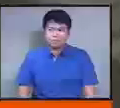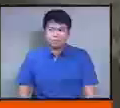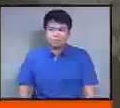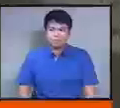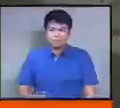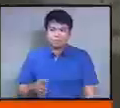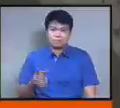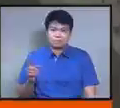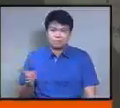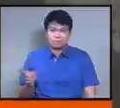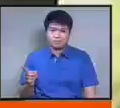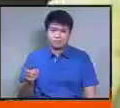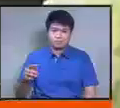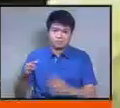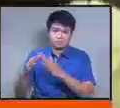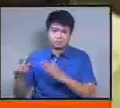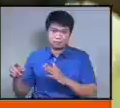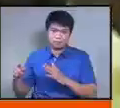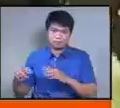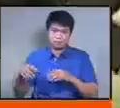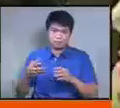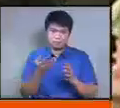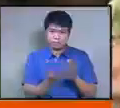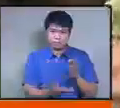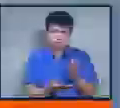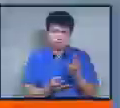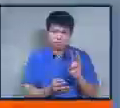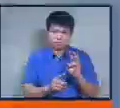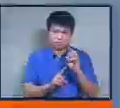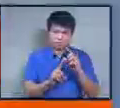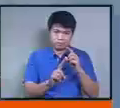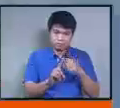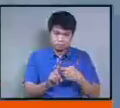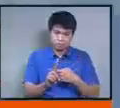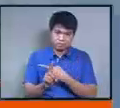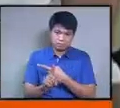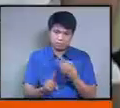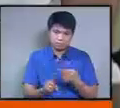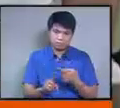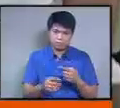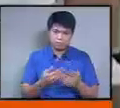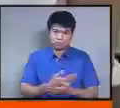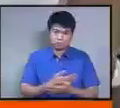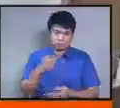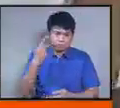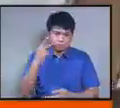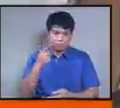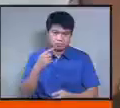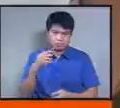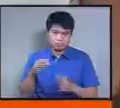Sa tabi na ng kanilang bahay, inilibing ang 6 na buwang sanggol na anak ni Marily Abo-Abo na si Baby Winces. Kwento ng lola ng